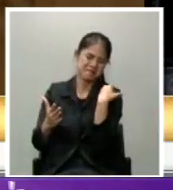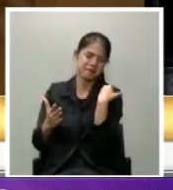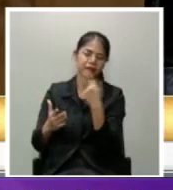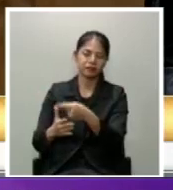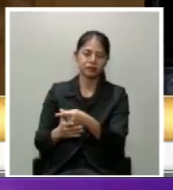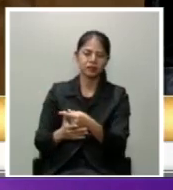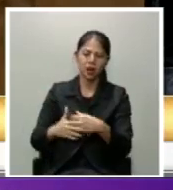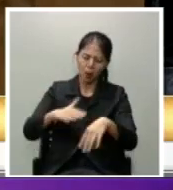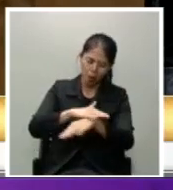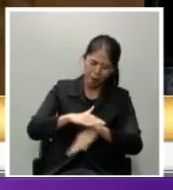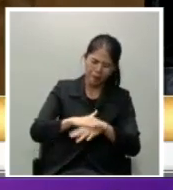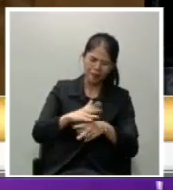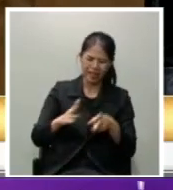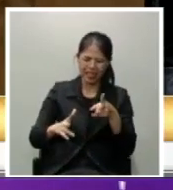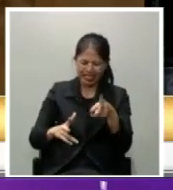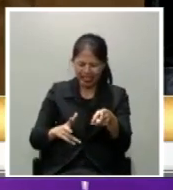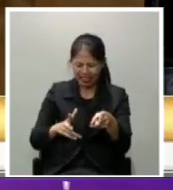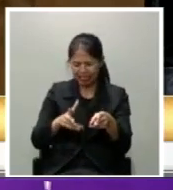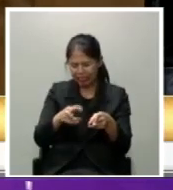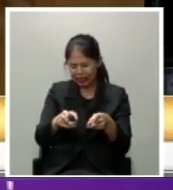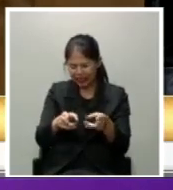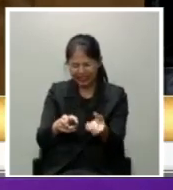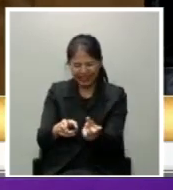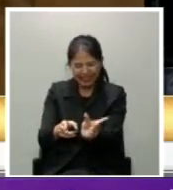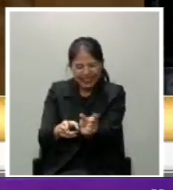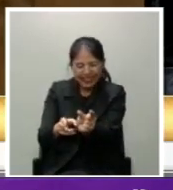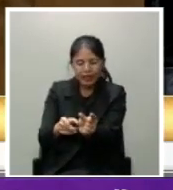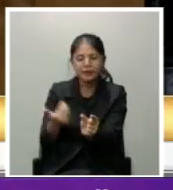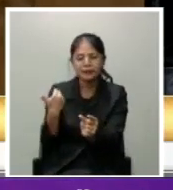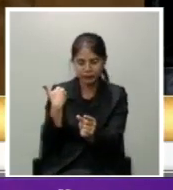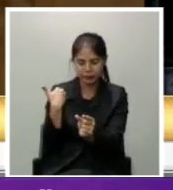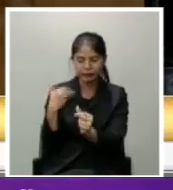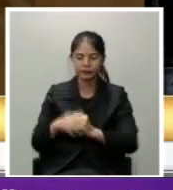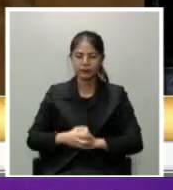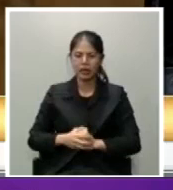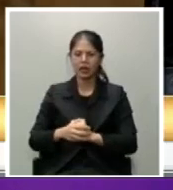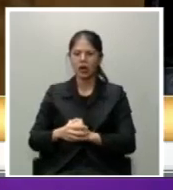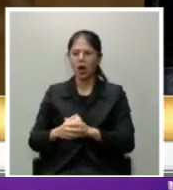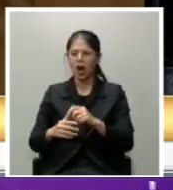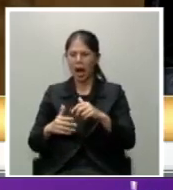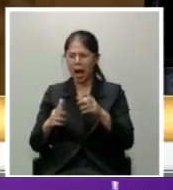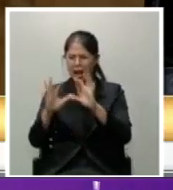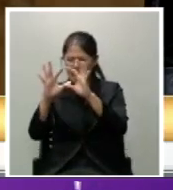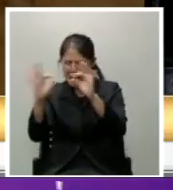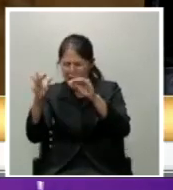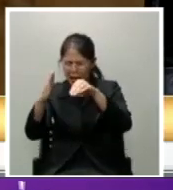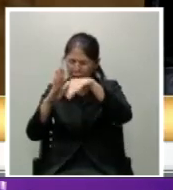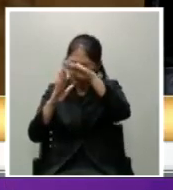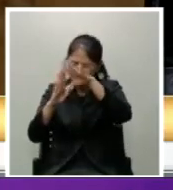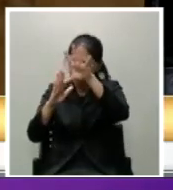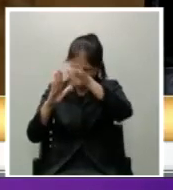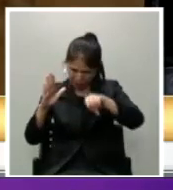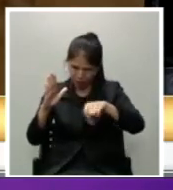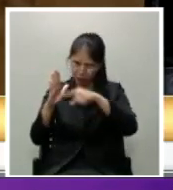นตัดตอนเอามาเพียงบางท่อนบางเรื่องเอามาท่อนบนไม่เอาท่อนล่างมาบ